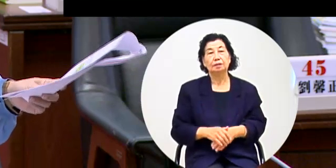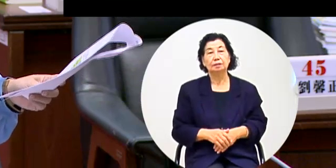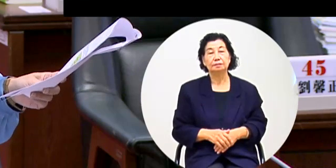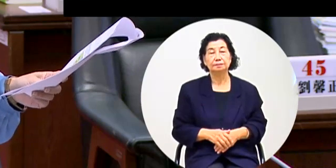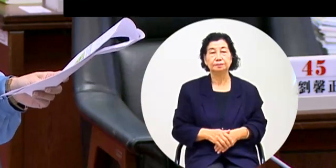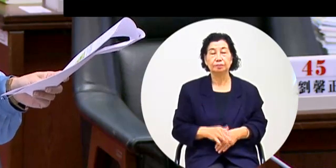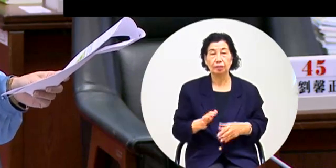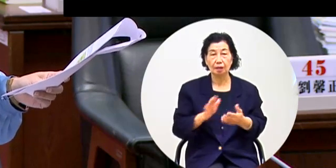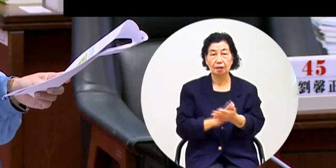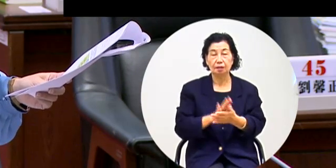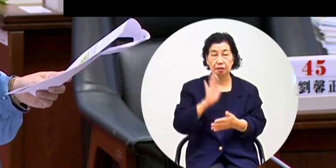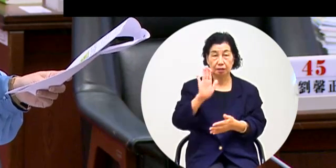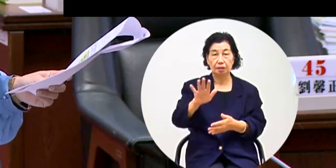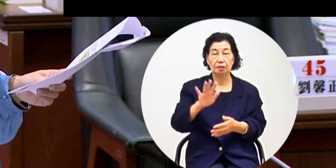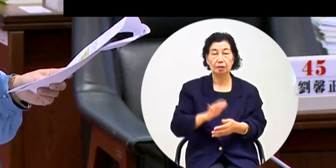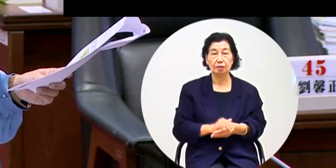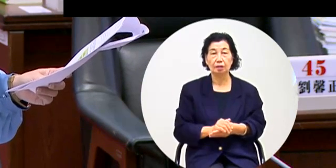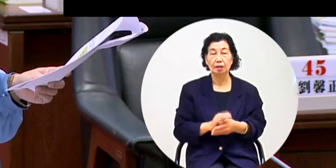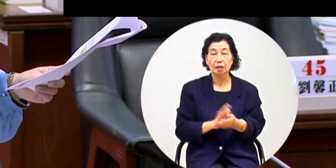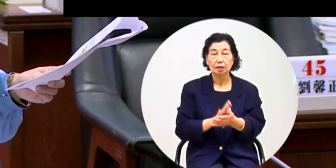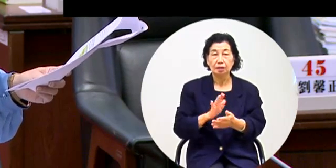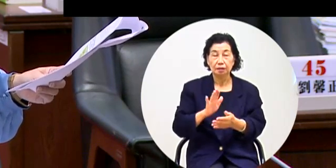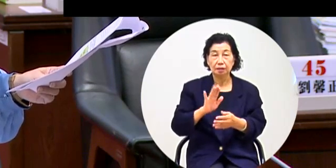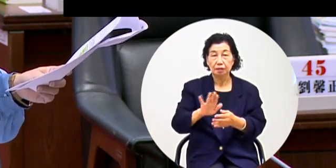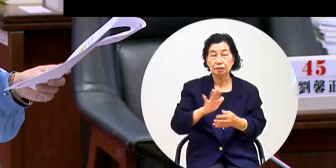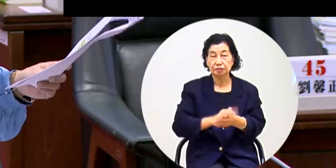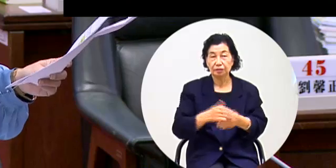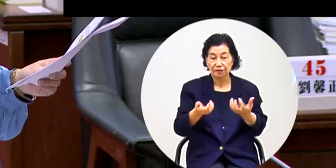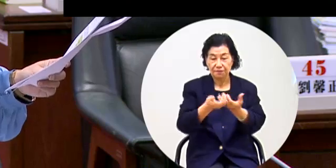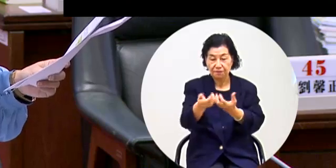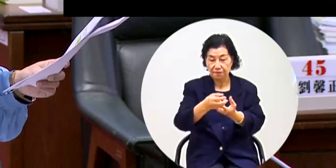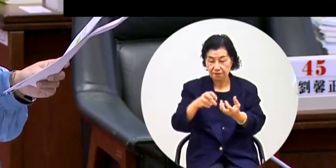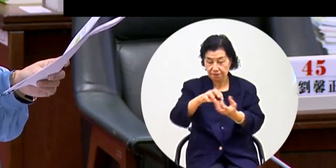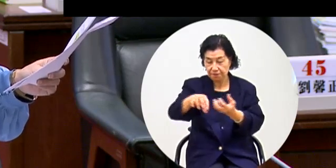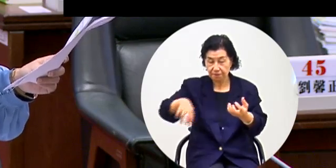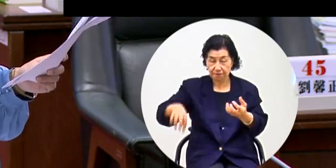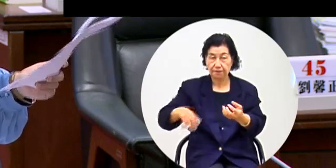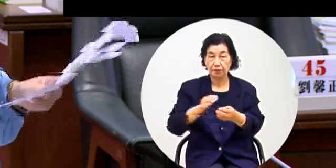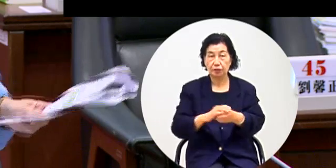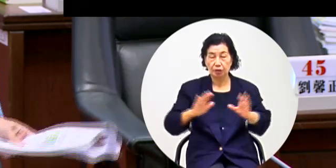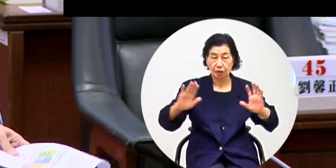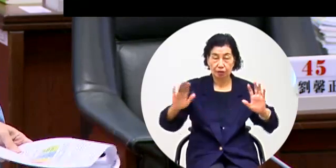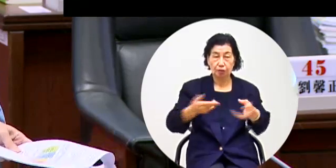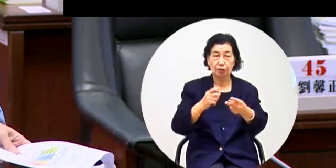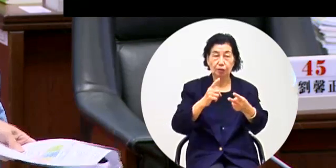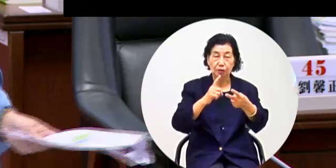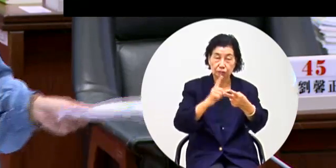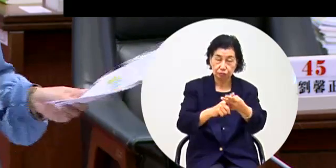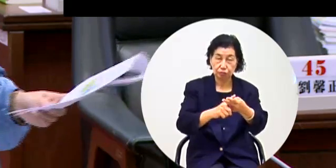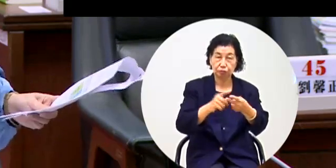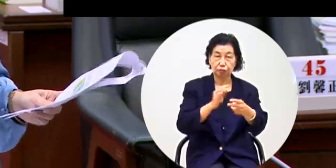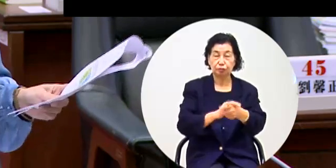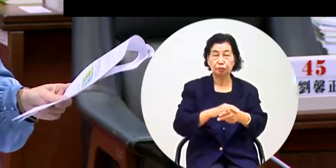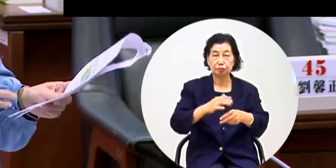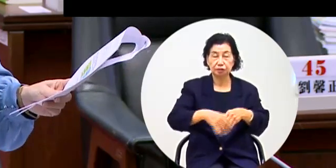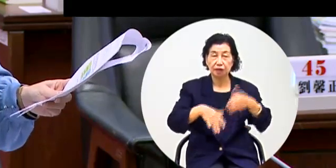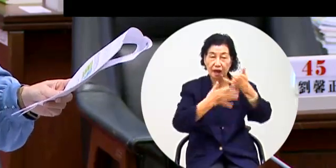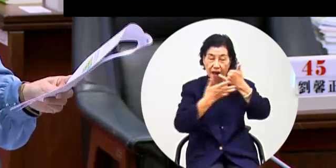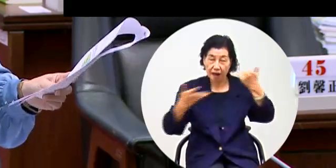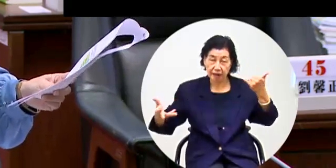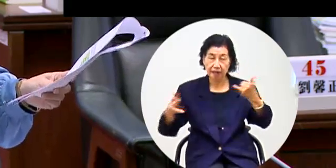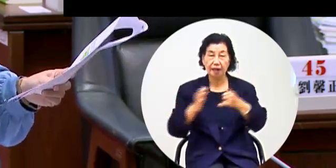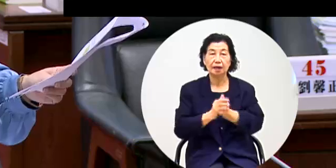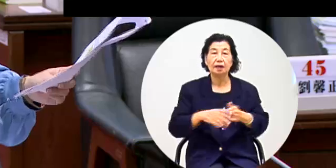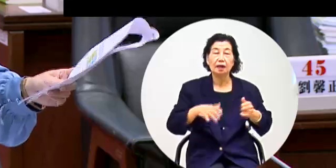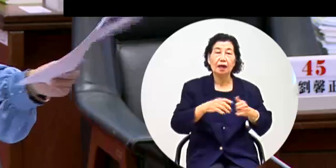区将来只剩下4种，就变成国土保育区、海洋资源区、农业发展区跟城乡发展区，没啊。那各个区里